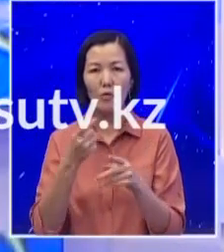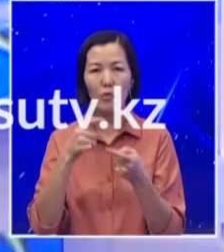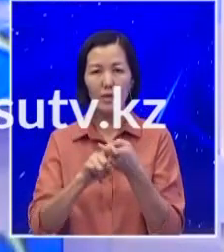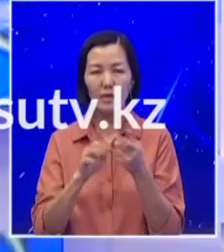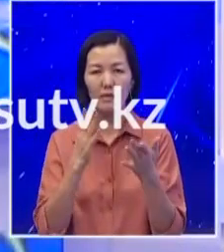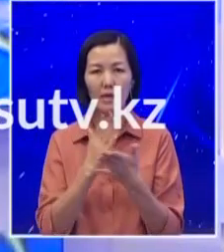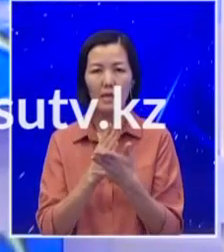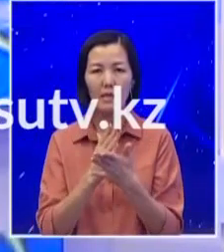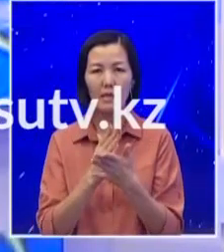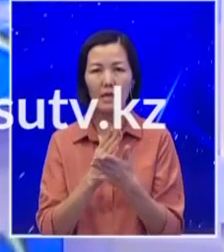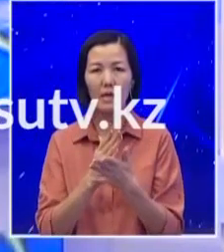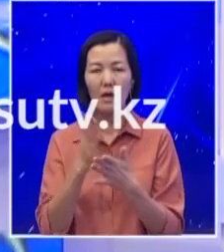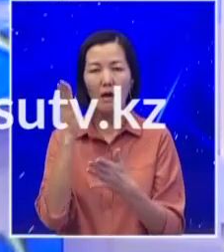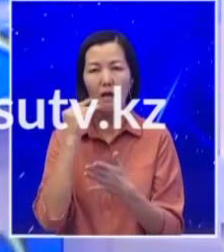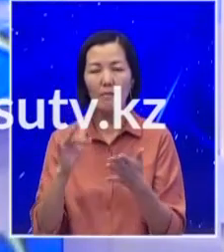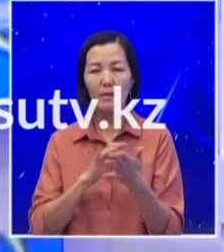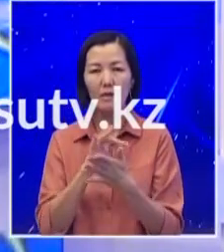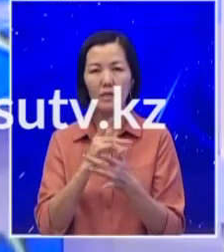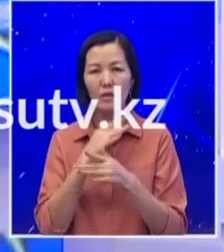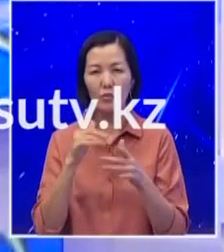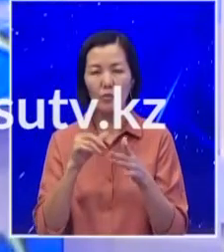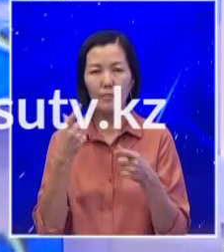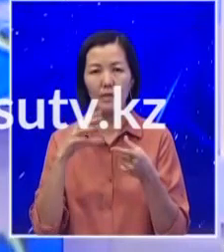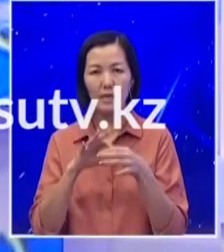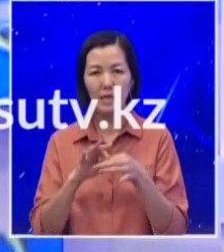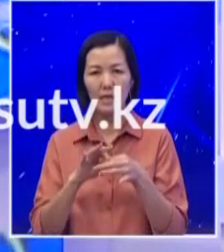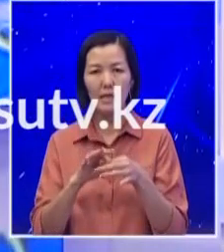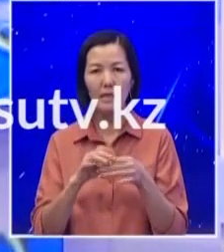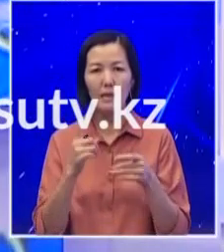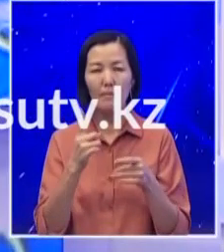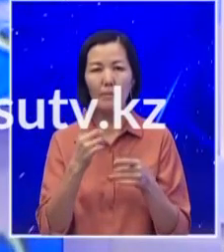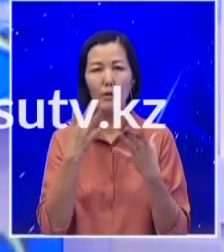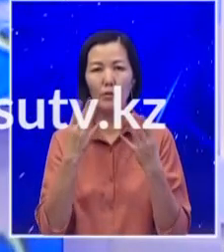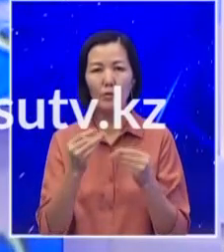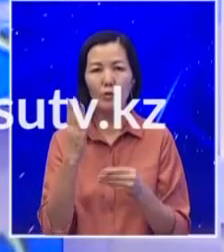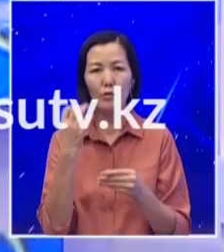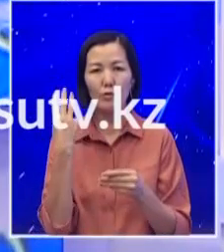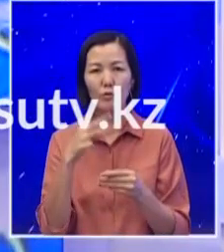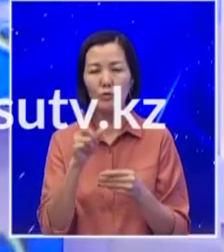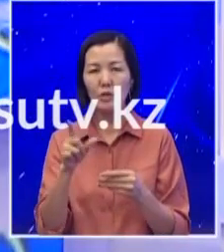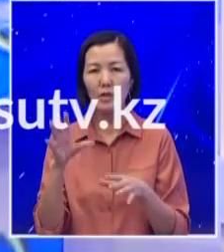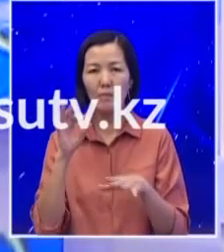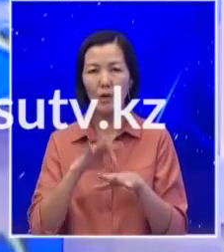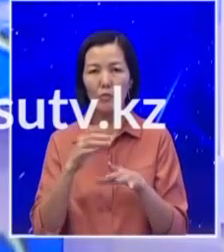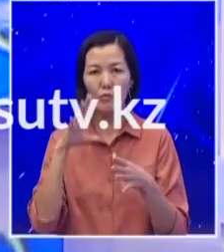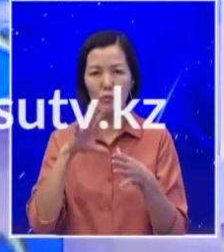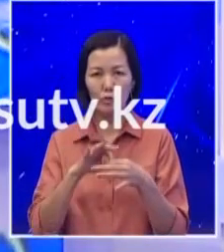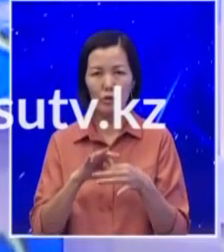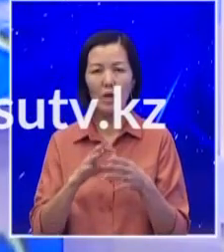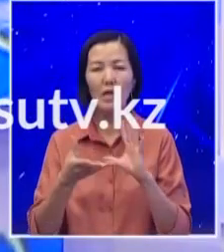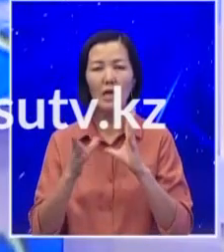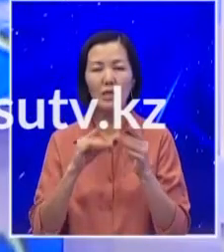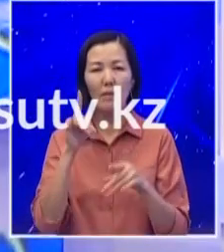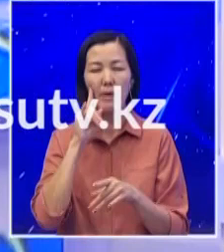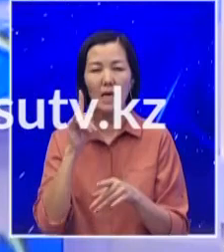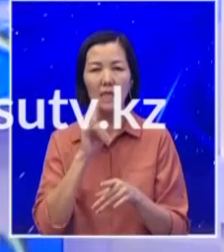анықталды. Ең көп жағдай Алматы қаласында тіркелген. Мегаполисте бір күнде 430 тұрғынның вирус жұқтырғаны белгілі болды. Жалпы Қазақстан